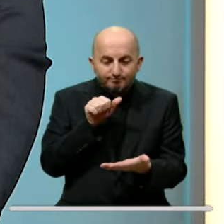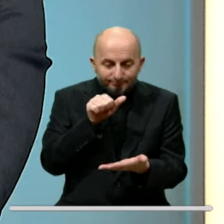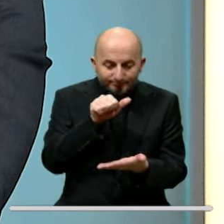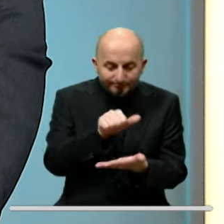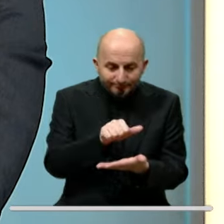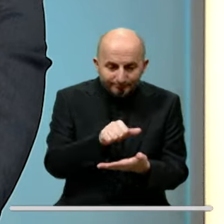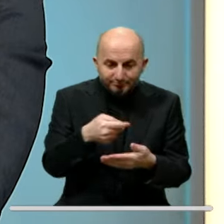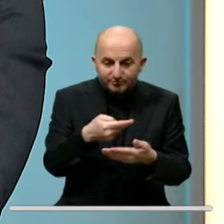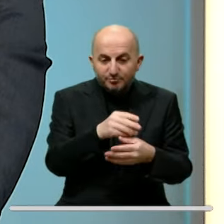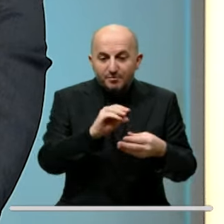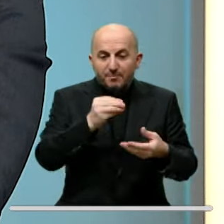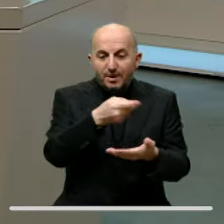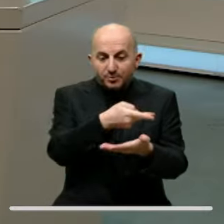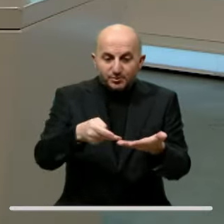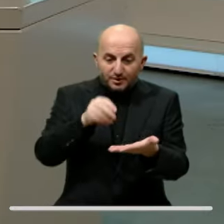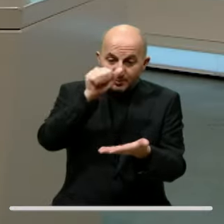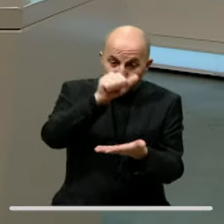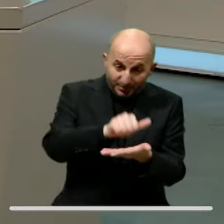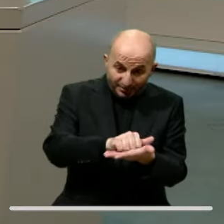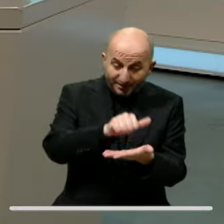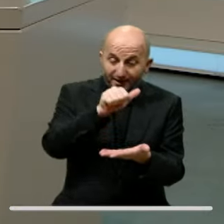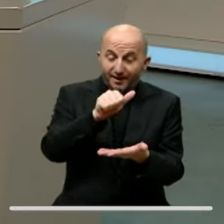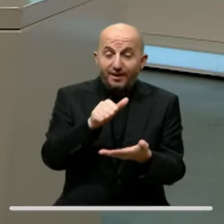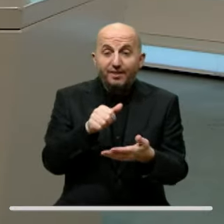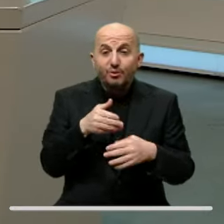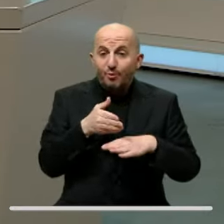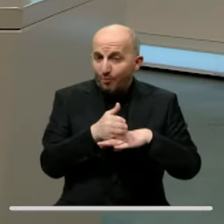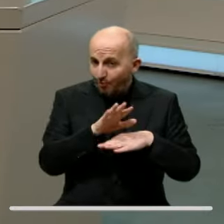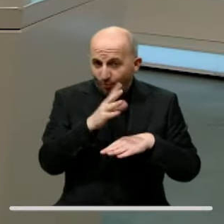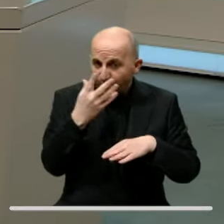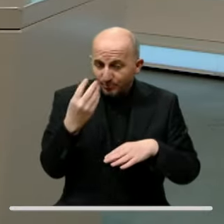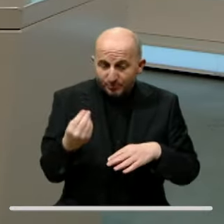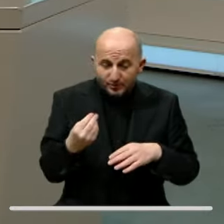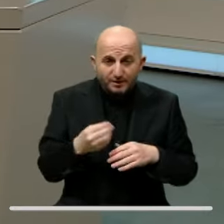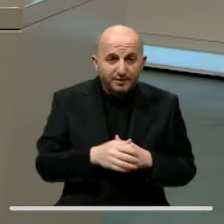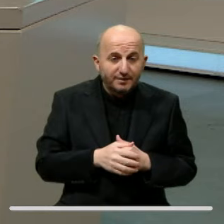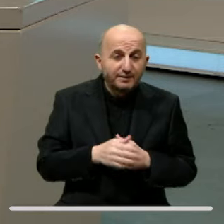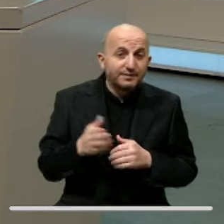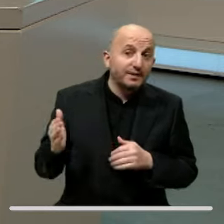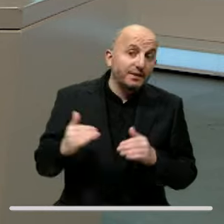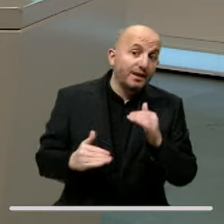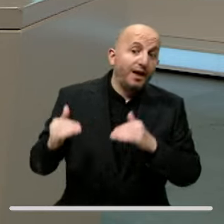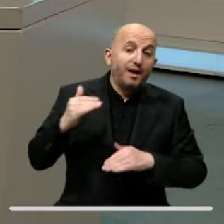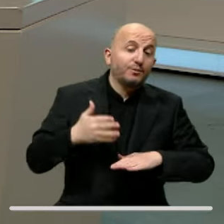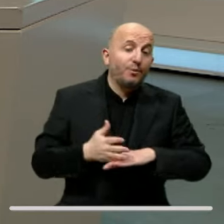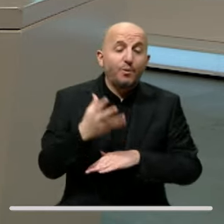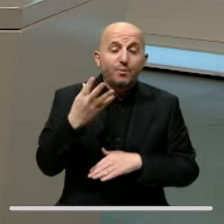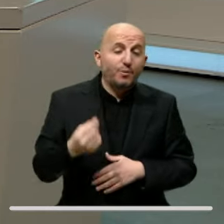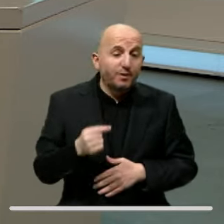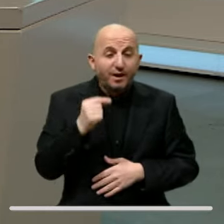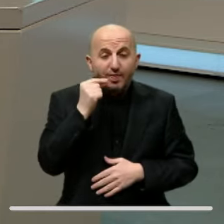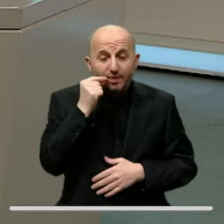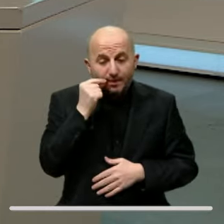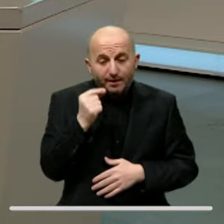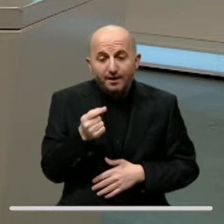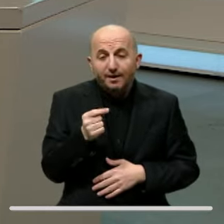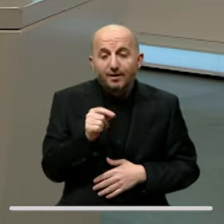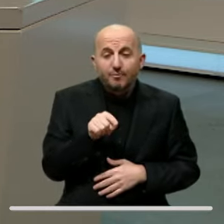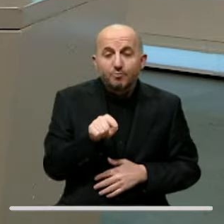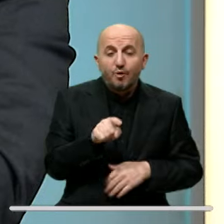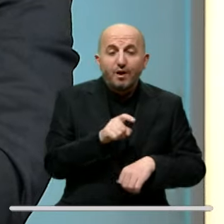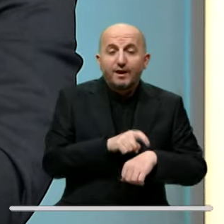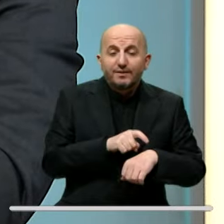bazen secde ediyorum dedi. Ne yapması daha doğru olur? Burada daha doğru olan beyefendinin biraz bu